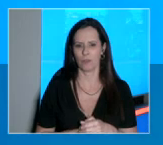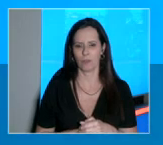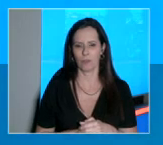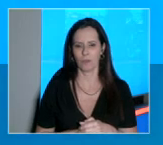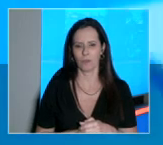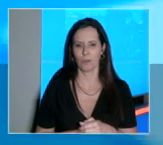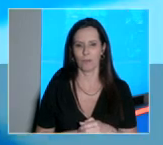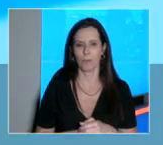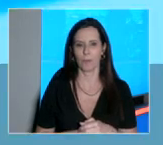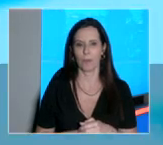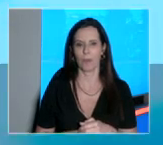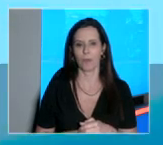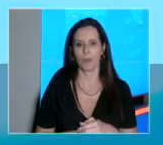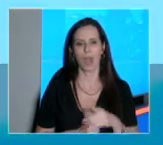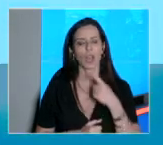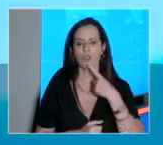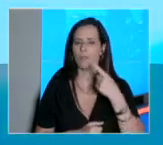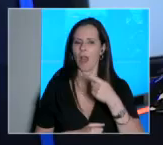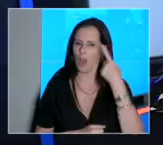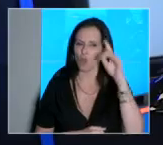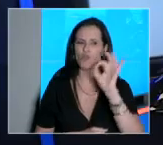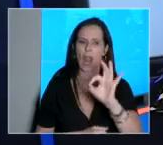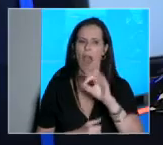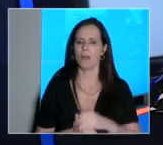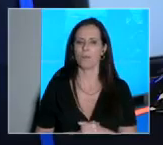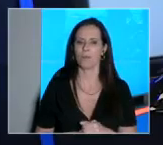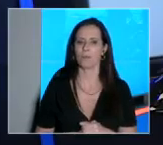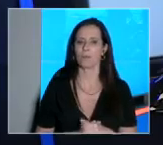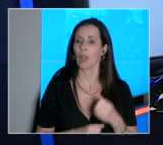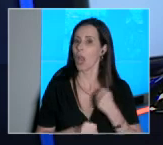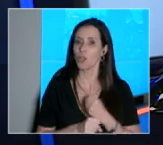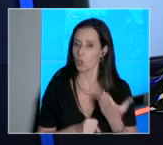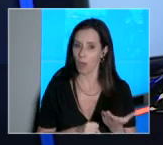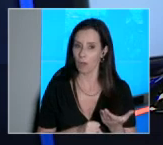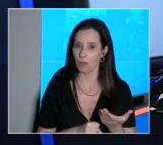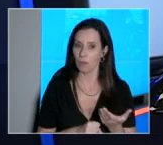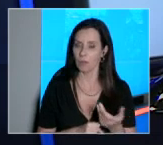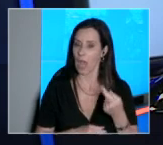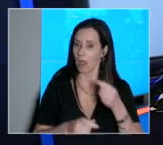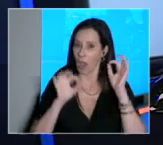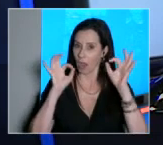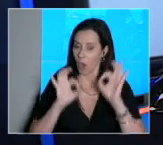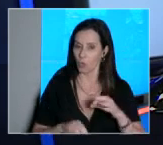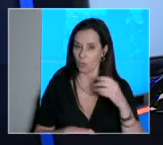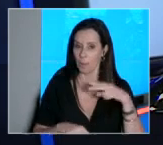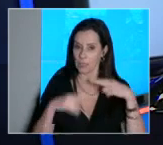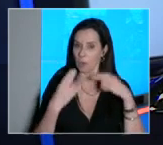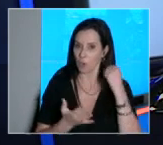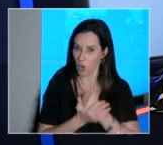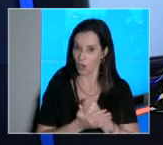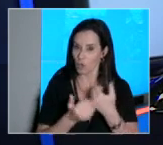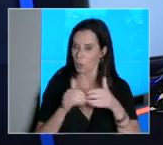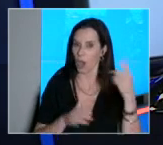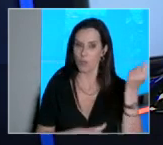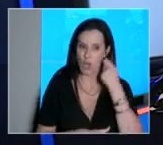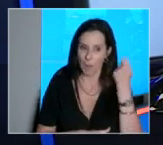שנה. הסכמנו. עכשיו בוא נדבר על היוזמה הפרטית שלך. להפעיל בעצם עסק בשבת. מסעדה כשרה